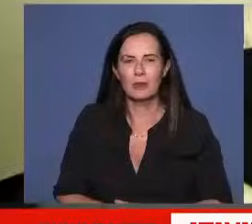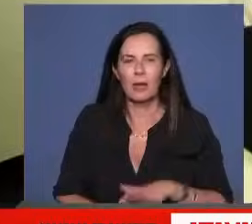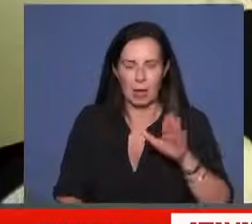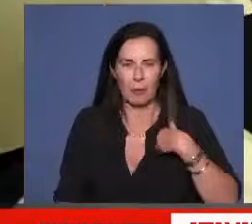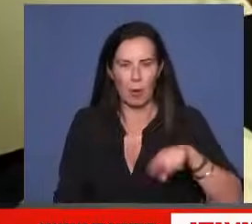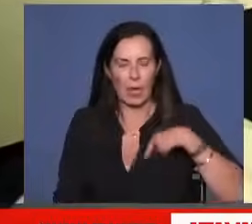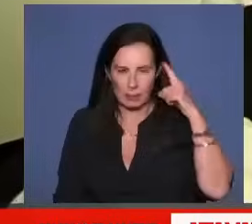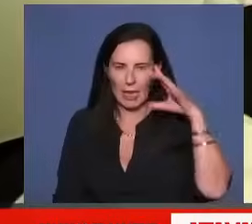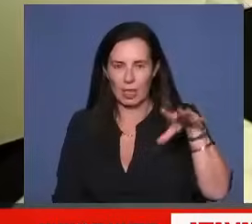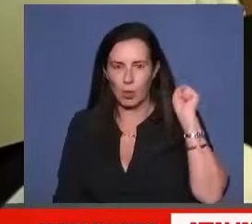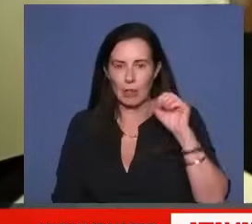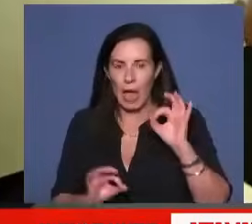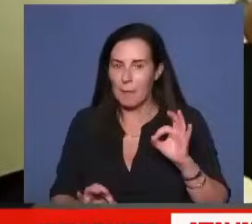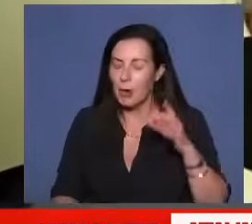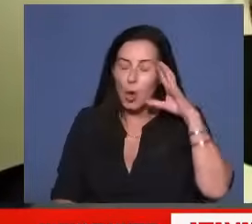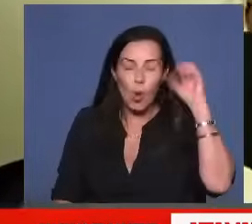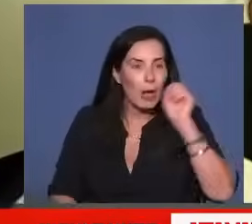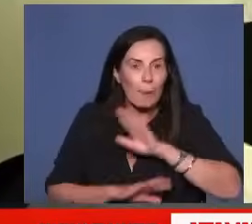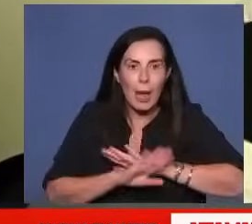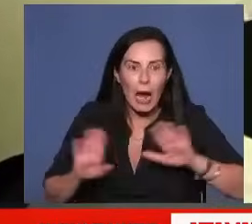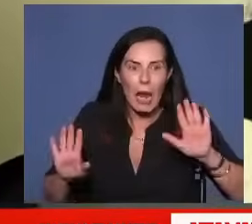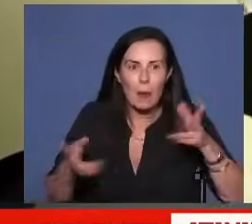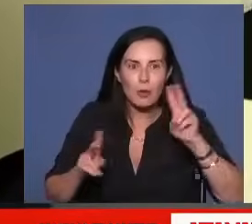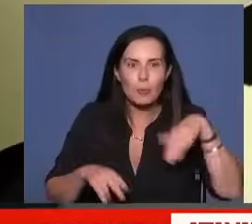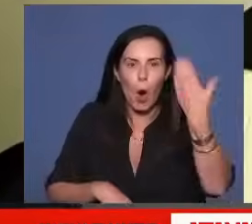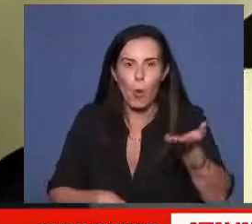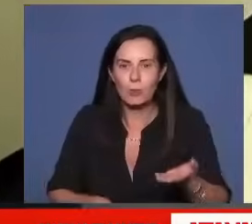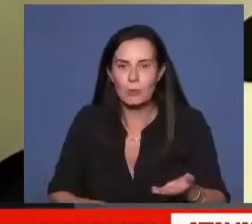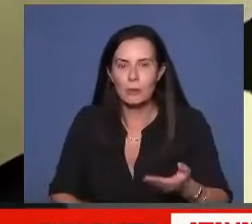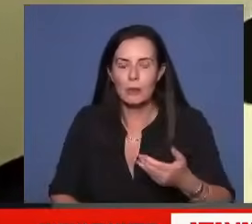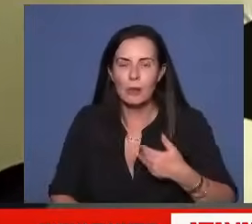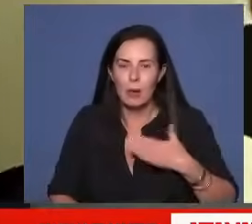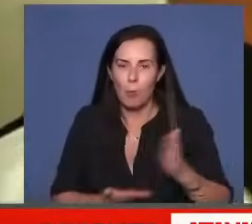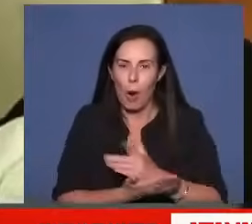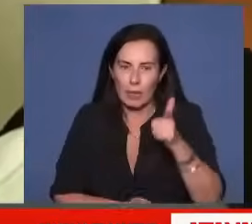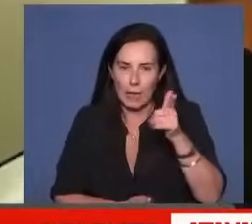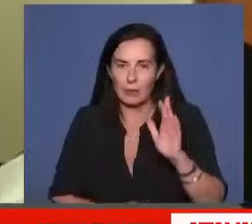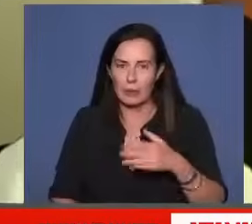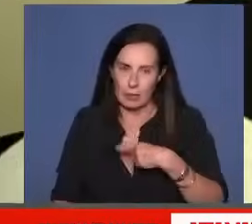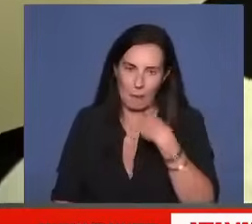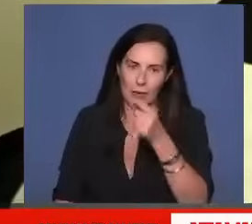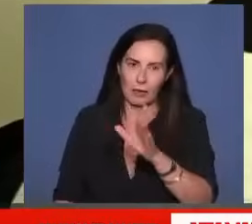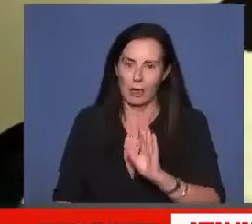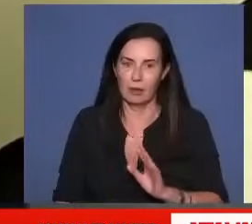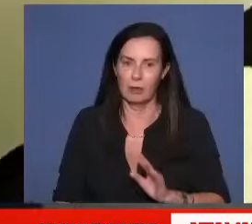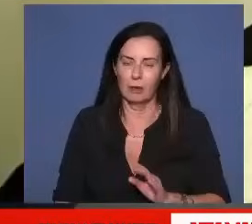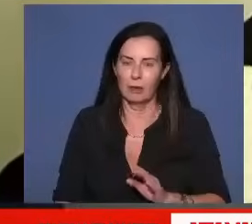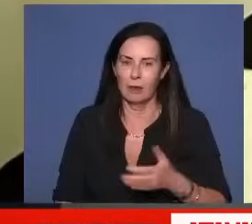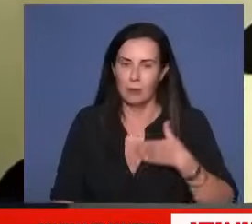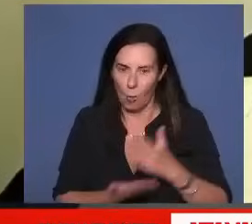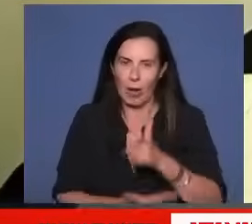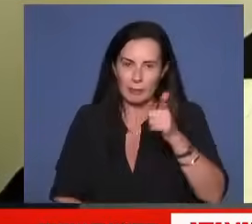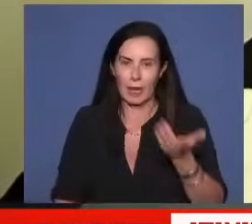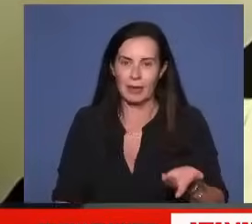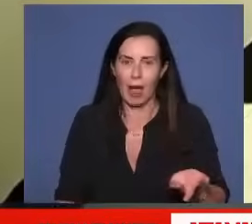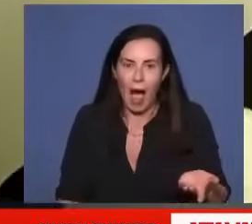לקלוט. לא, האמת שבכלל לא קלטנו למה אנחנו יוצאים. לא, אני יצאתי עם כדור בקנה, אמרתי לך. גם אני יצאתי עם כדור בקנה,